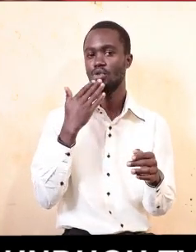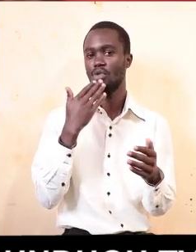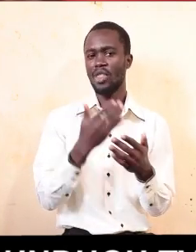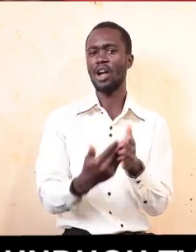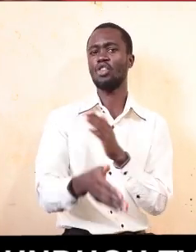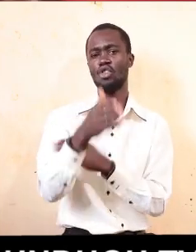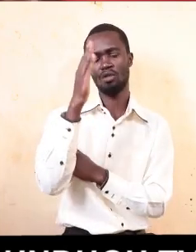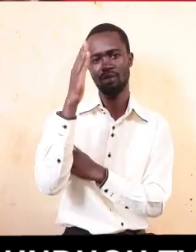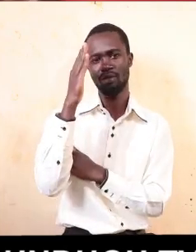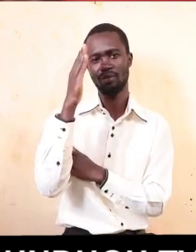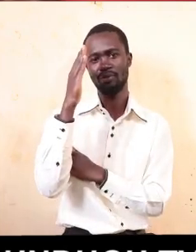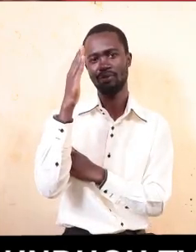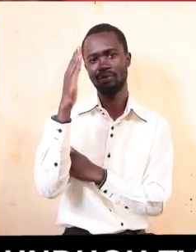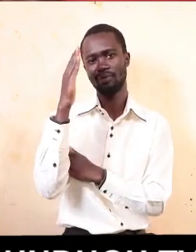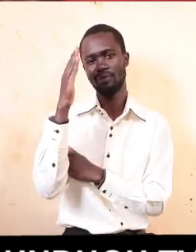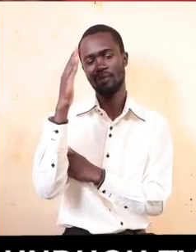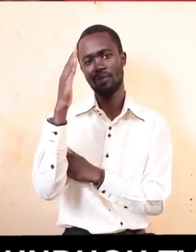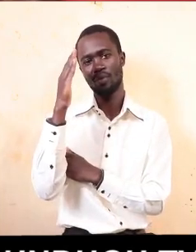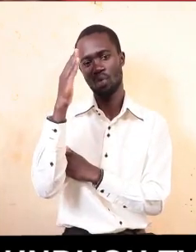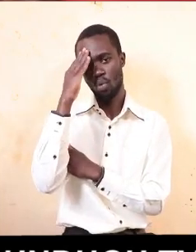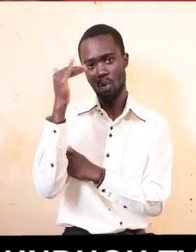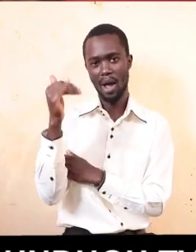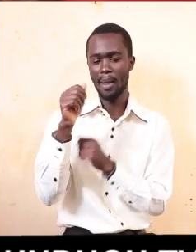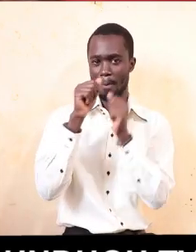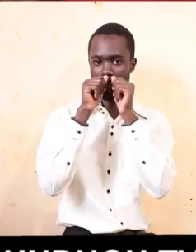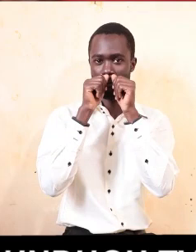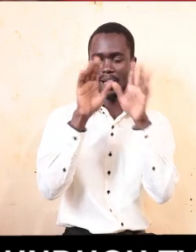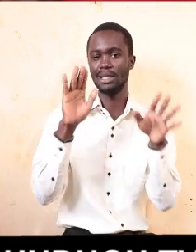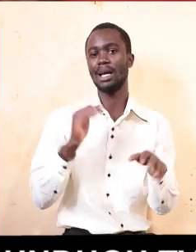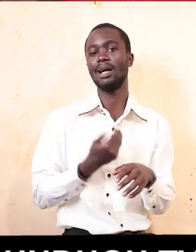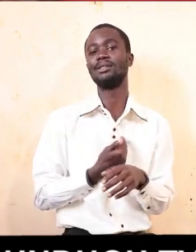Mungu kwa kuwa ametubariki